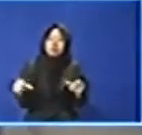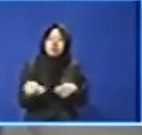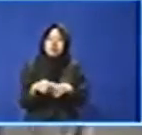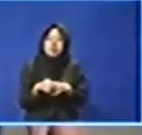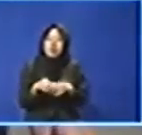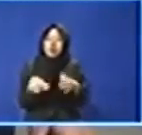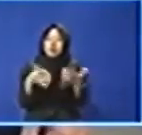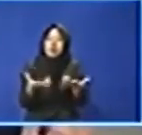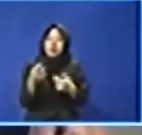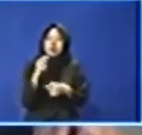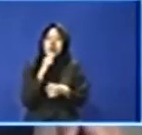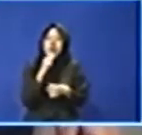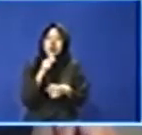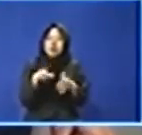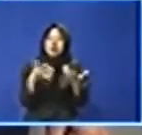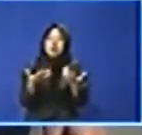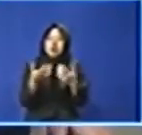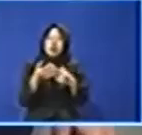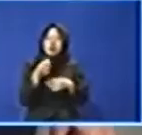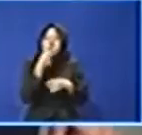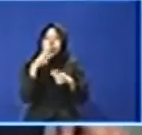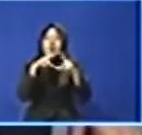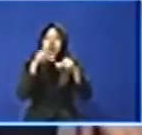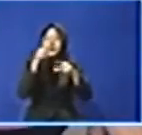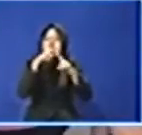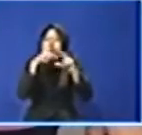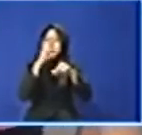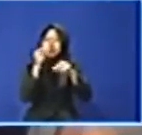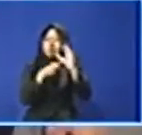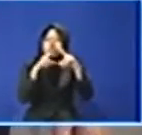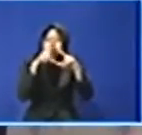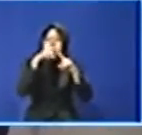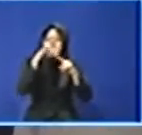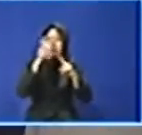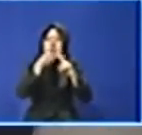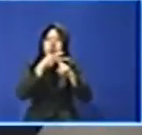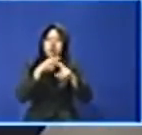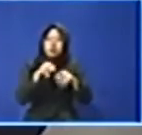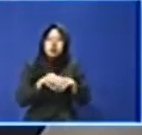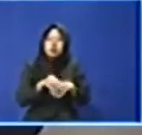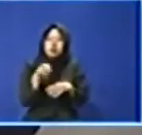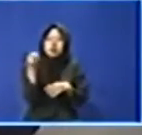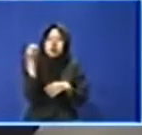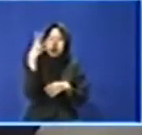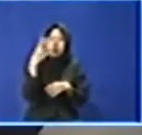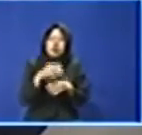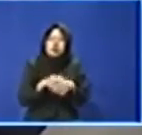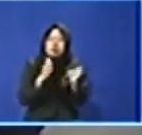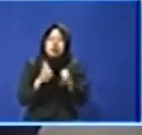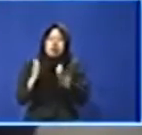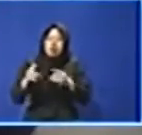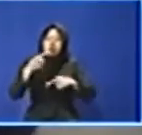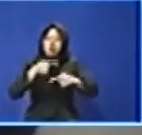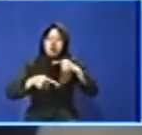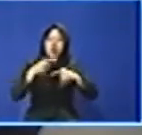cantikkan bertema dengan berkembangnya pengobatan alternatif atau jalan kami pengobatan tradisional kata uang kita